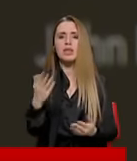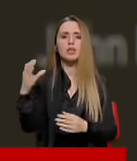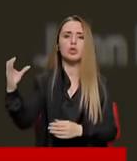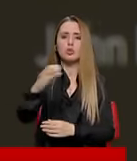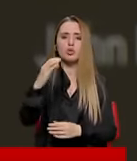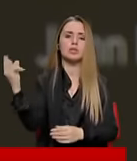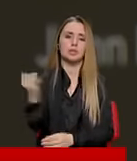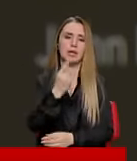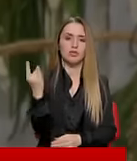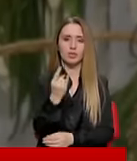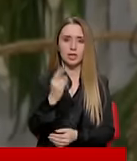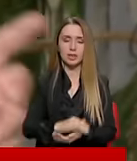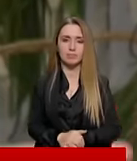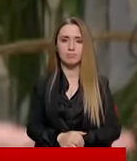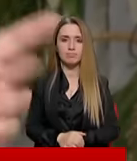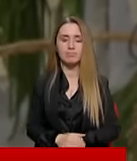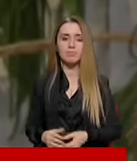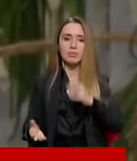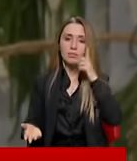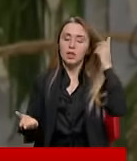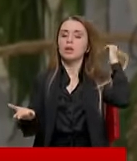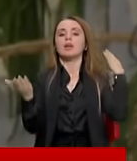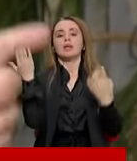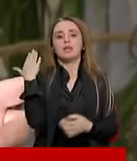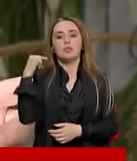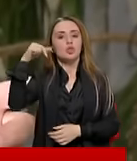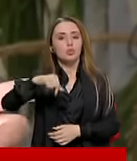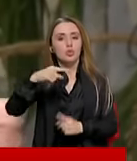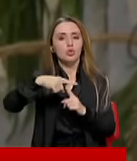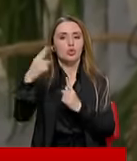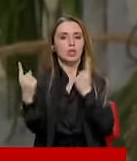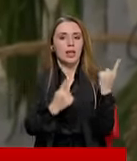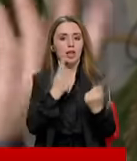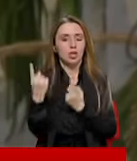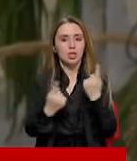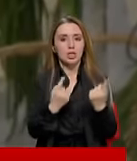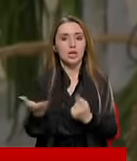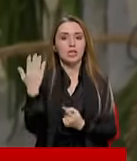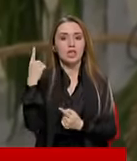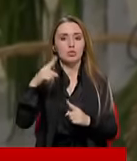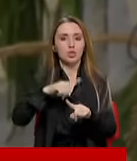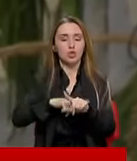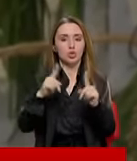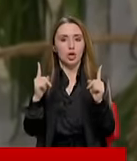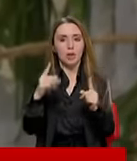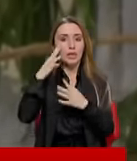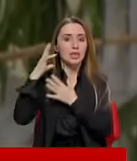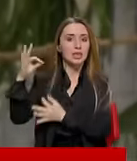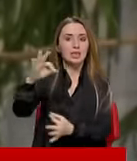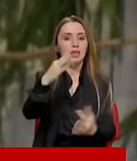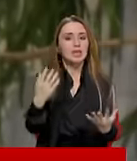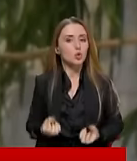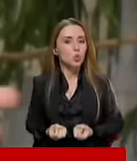orada gezecek Eee geçmişle bugün teknolojiyi ve işte Geçmiş dönemde insanların nasıl